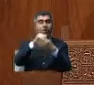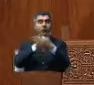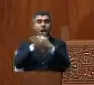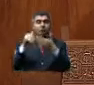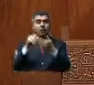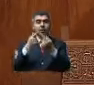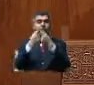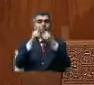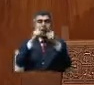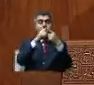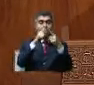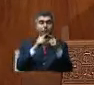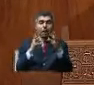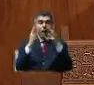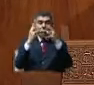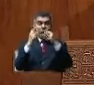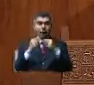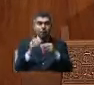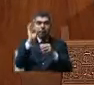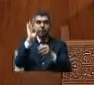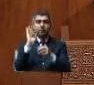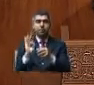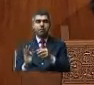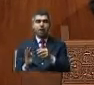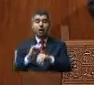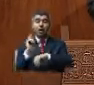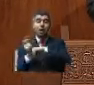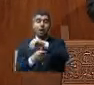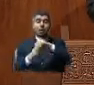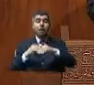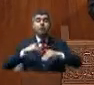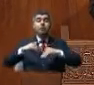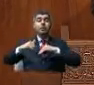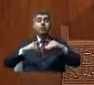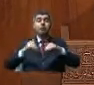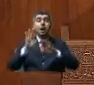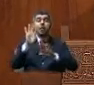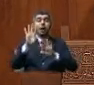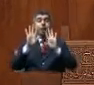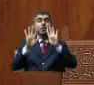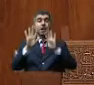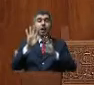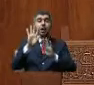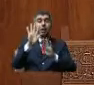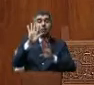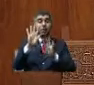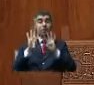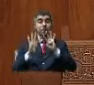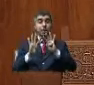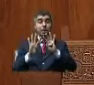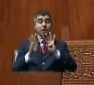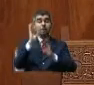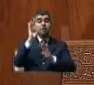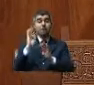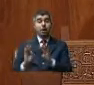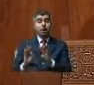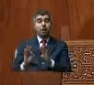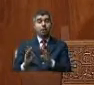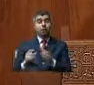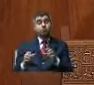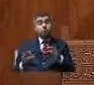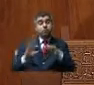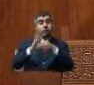المسطرة، إذ وصلت نسبة ولوج الساكنة القروية للشبكة الطرقية إلى 85%، وبلغ معدل الربط